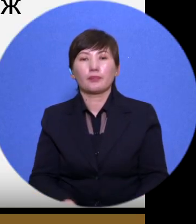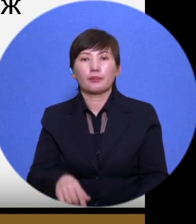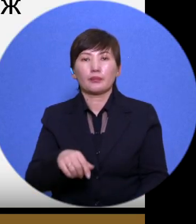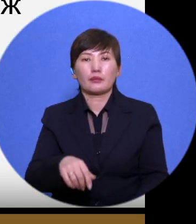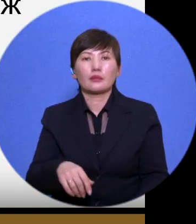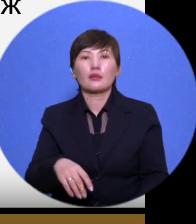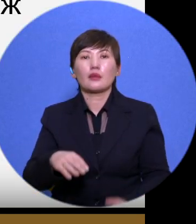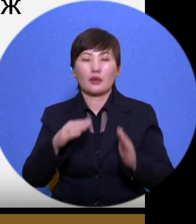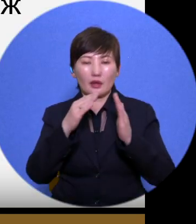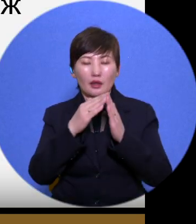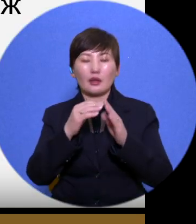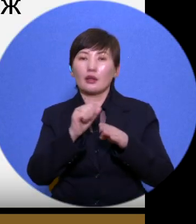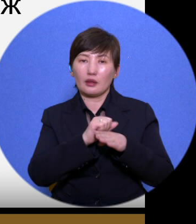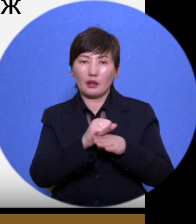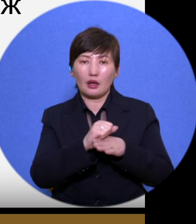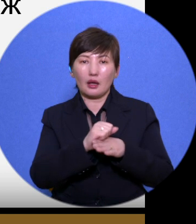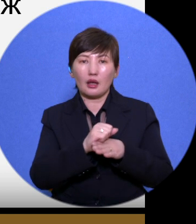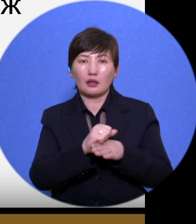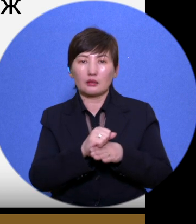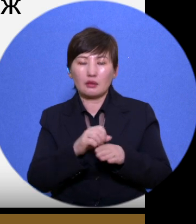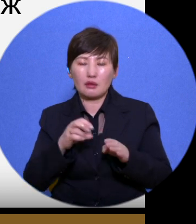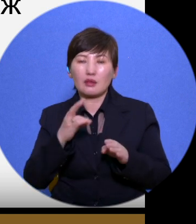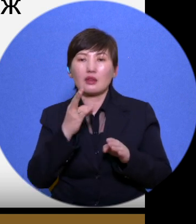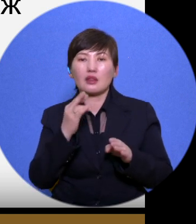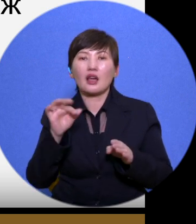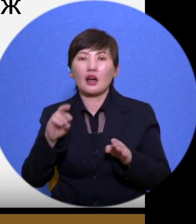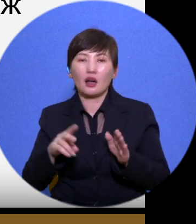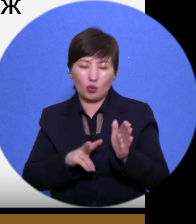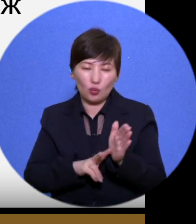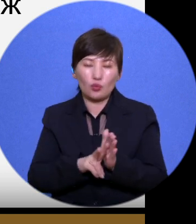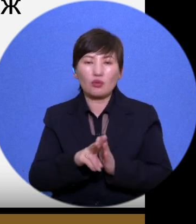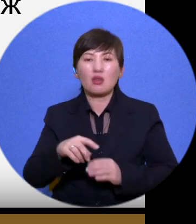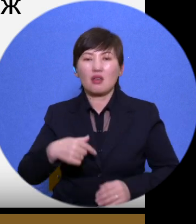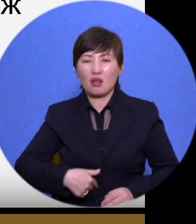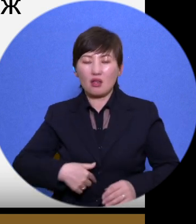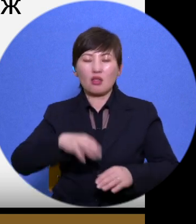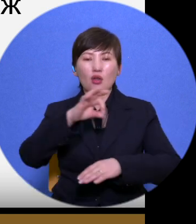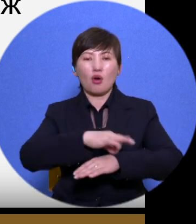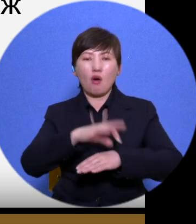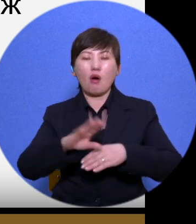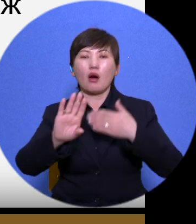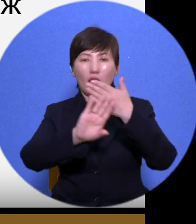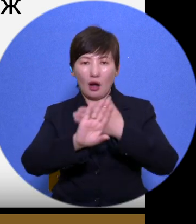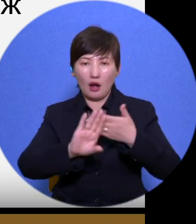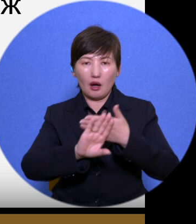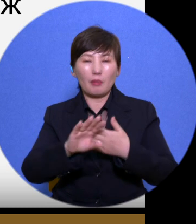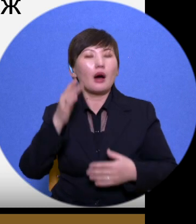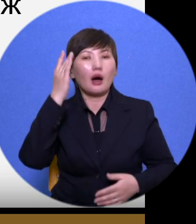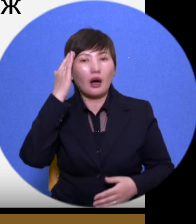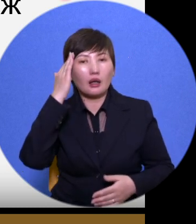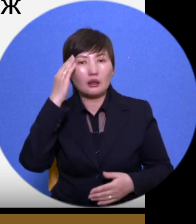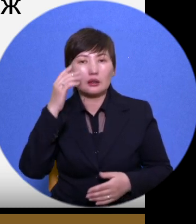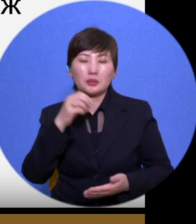нянгаар үсгэгддэг гэзний халдварт өвчингүүд тий халдварлах замаар үндэслэн тэдгээрээс урдчилсан сэргүүдийг сэргийлэх аргуудын